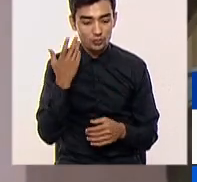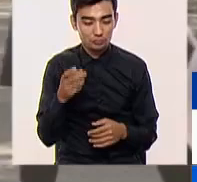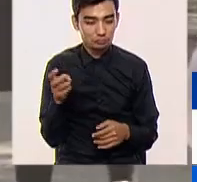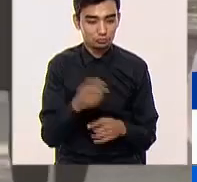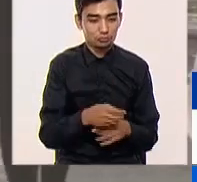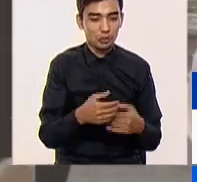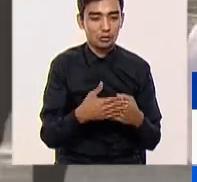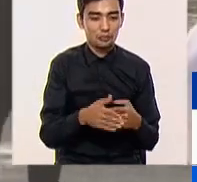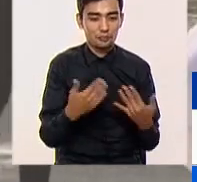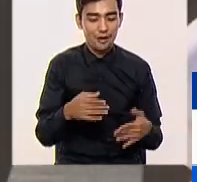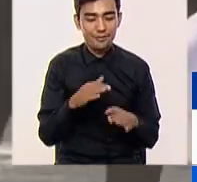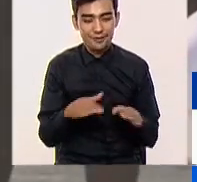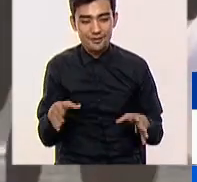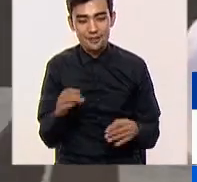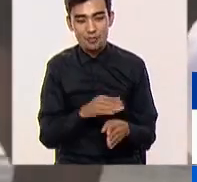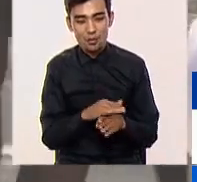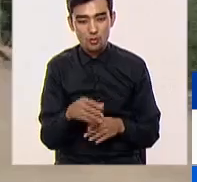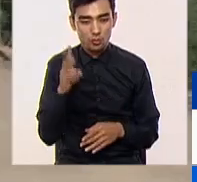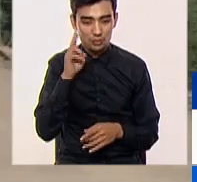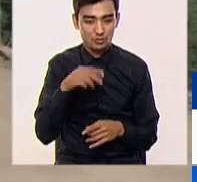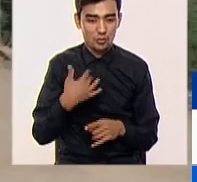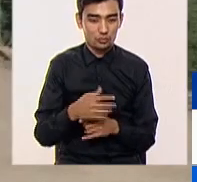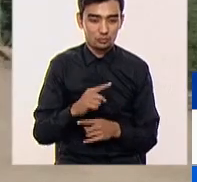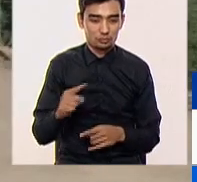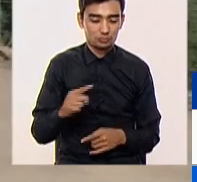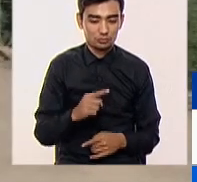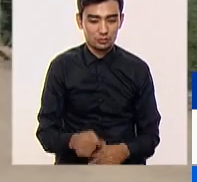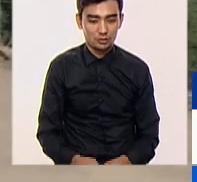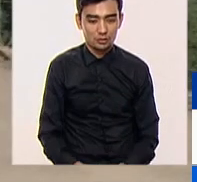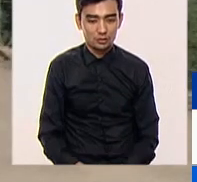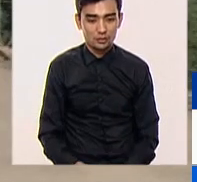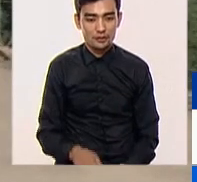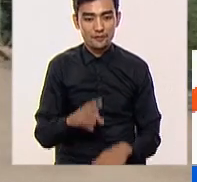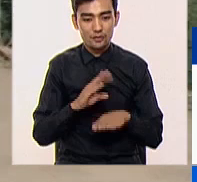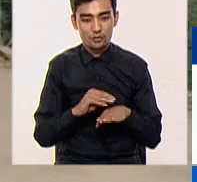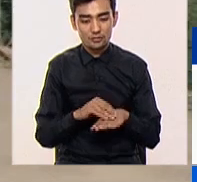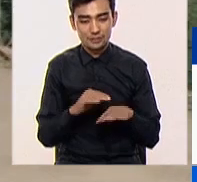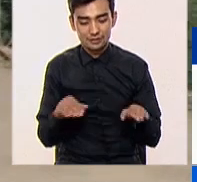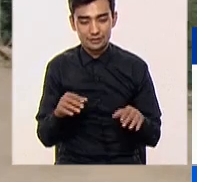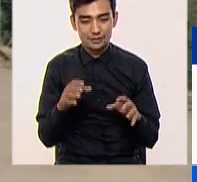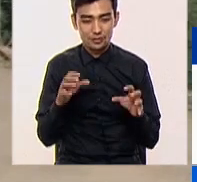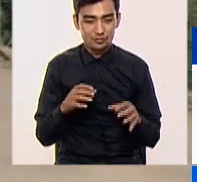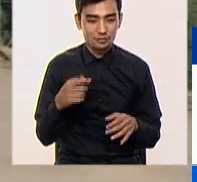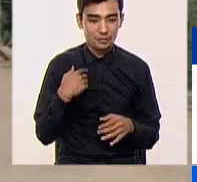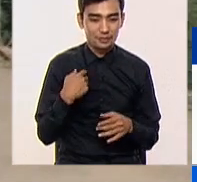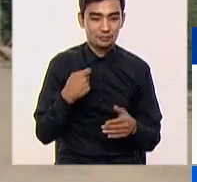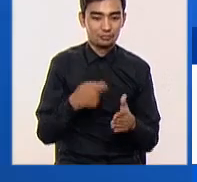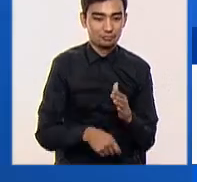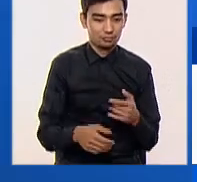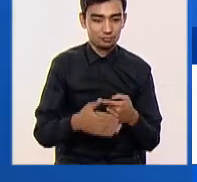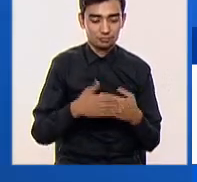ашты. Есесіне оқушылар түгелдей сыртқа шығады. Кешке бізде залға балдар келеді заниматься етуге. Сол кезде біз есік құлдап